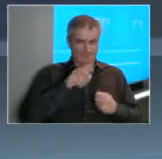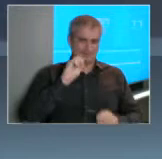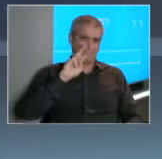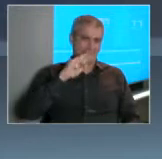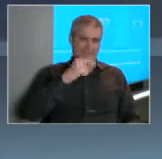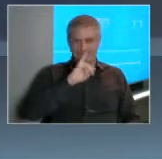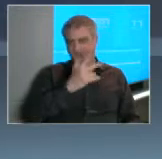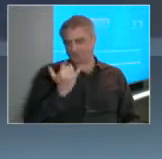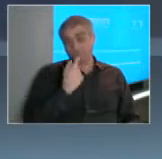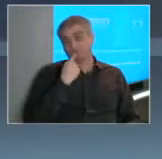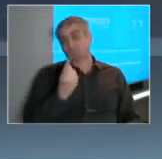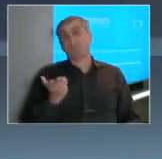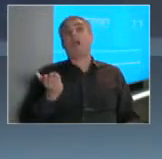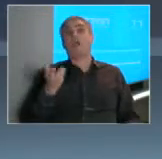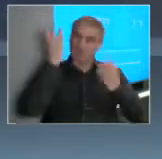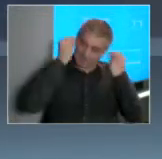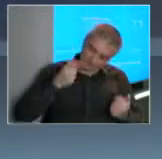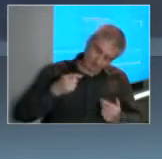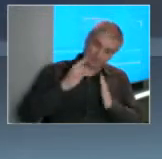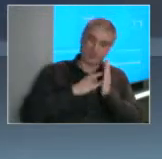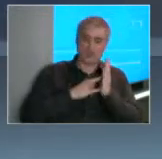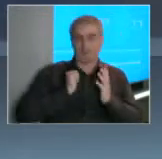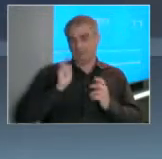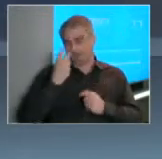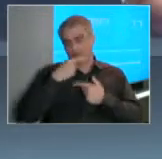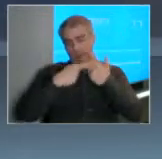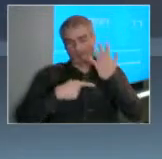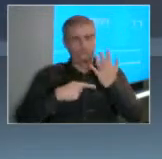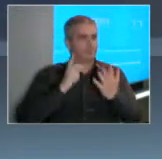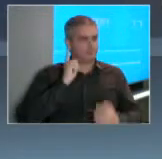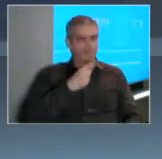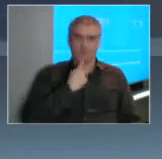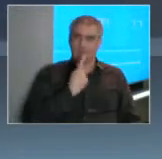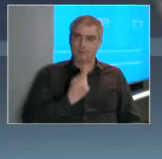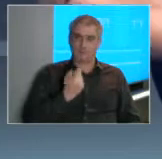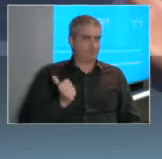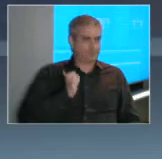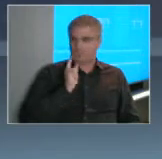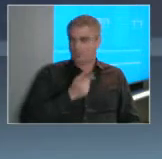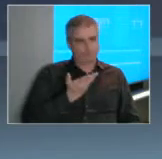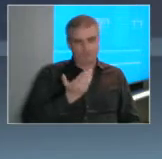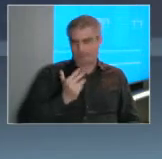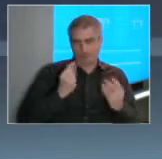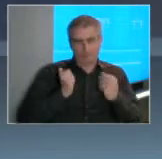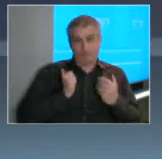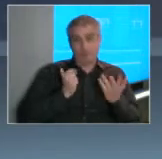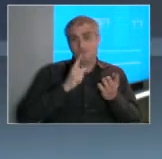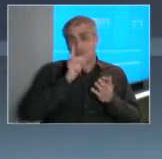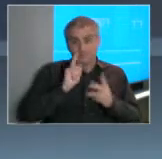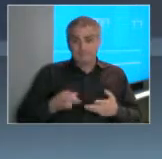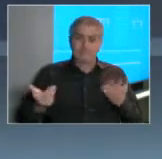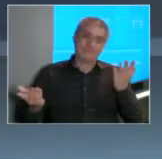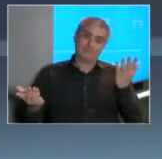מרגי, מפני שתמיד אומרים, הם חרדים, חוק הגיוס וכו' וכו'. אבל צריך להגיד, צהל לא צריך את כוח האדם הזה, ואולי גם